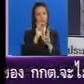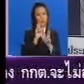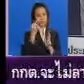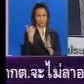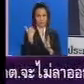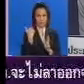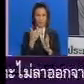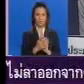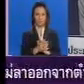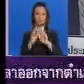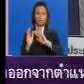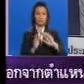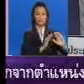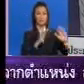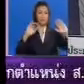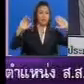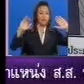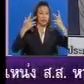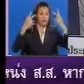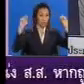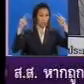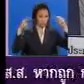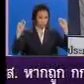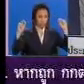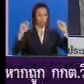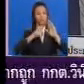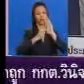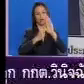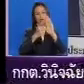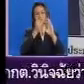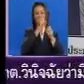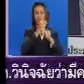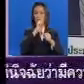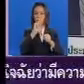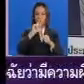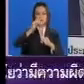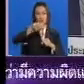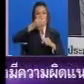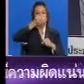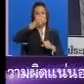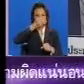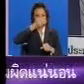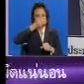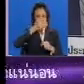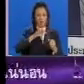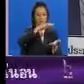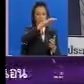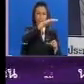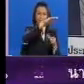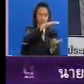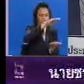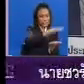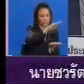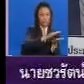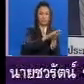นายกรัฐมนตรีค่ะก็เป็นตัวอย่างในการป้องกันตัวเองจากโรคไข้หวัดใหญ่สายพันธุ์ใหม่ด้วยการสวมหน้ากากอนามัยและใช้เจลล้างมือในการใช้